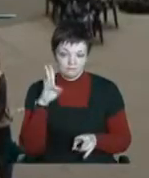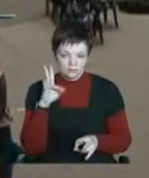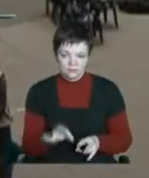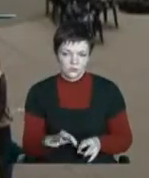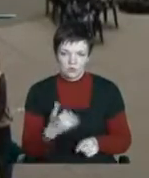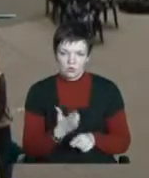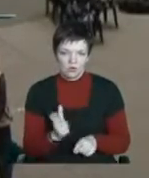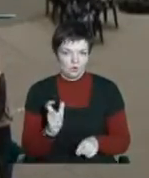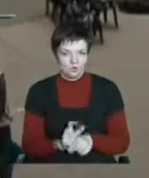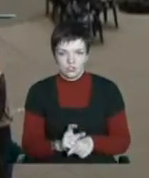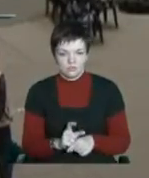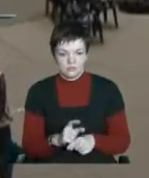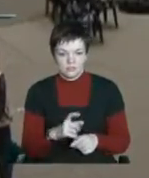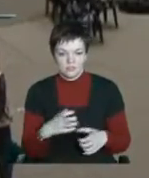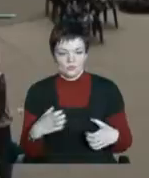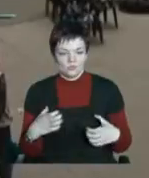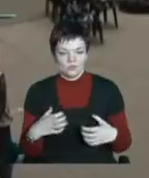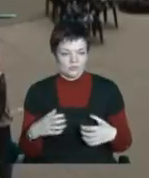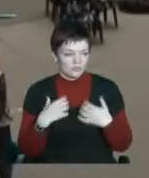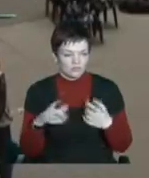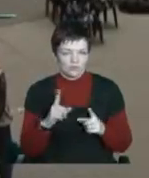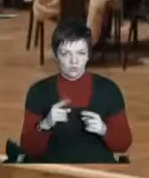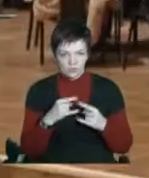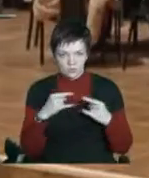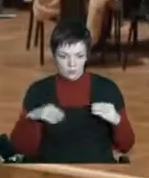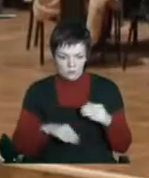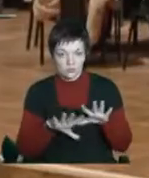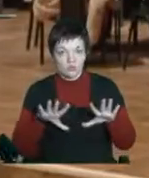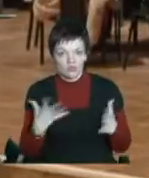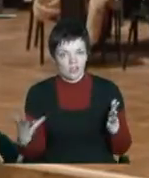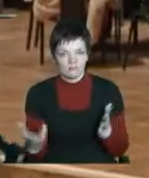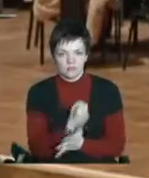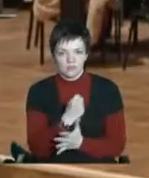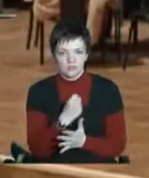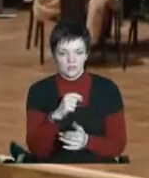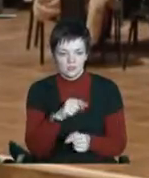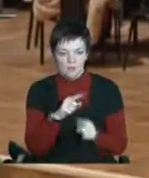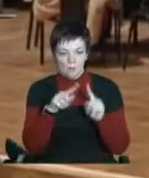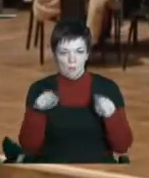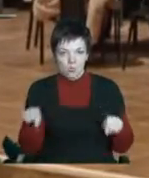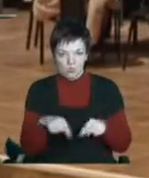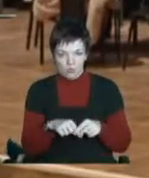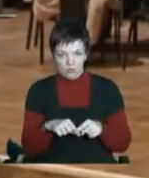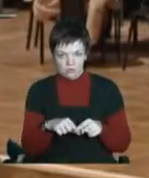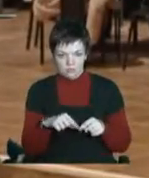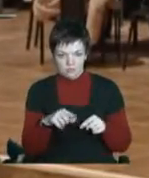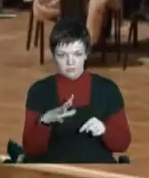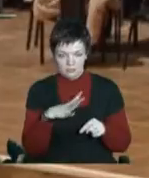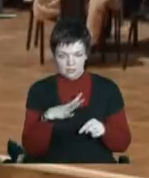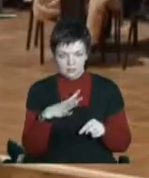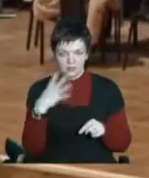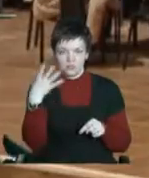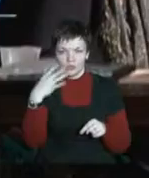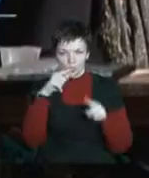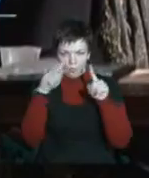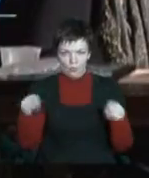– совершенно случайно найденный под столом комиссии ящик с протоколами участков, которые ранее направляли на уточнение.